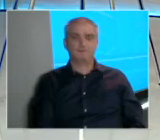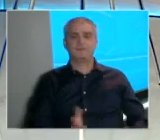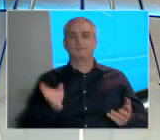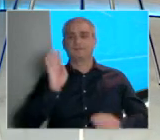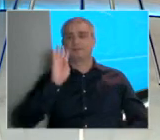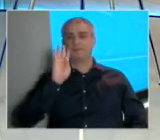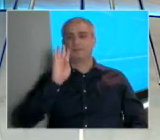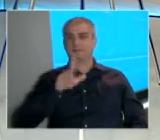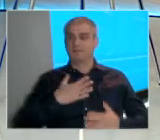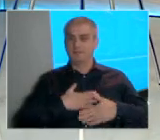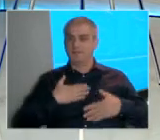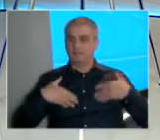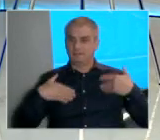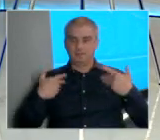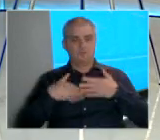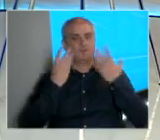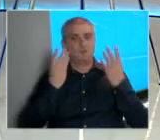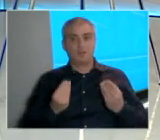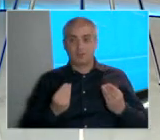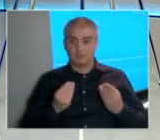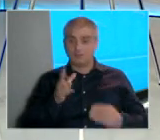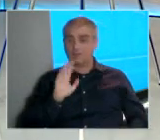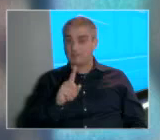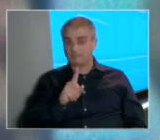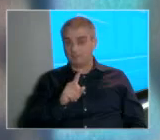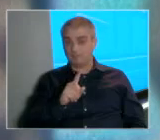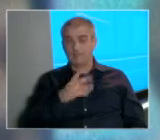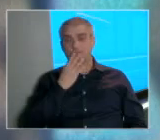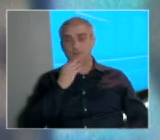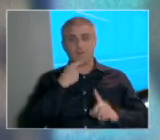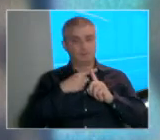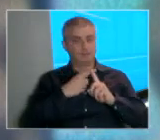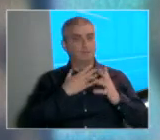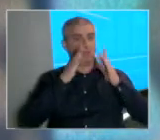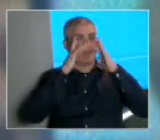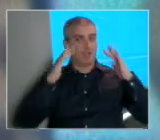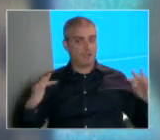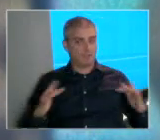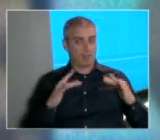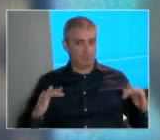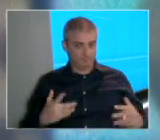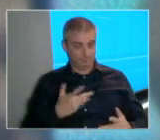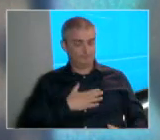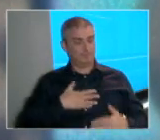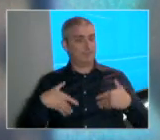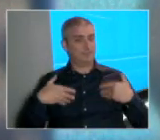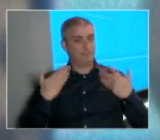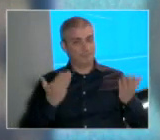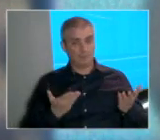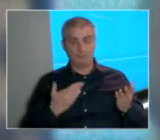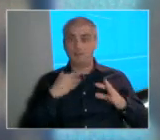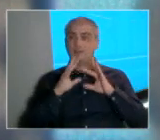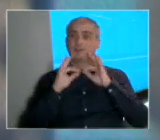בנצי, חג שמח. חג שמח, בוקר טוב. עידן, גם ליהודים וגם לנוצרים. גם חג המולד היום, לצופינו הנוצרים, חג שמח.